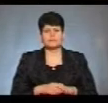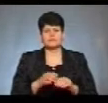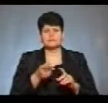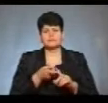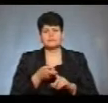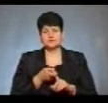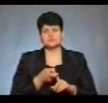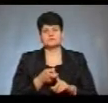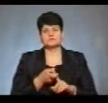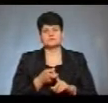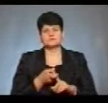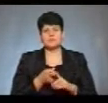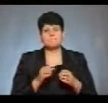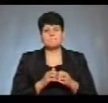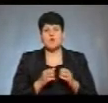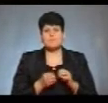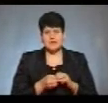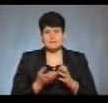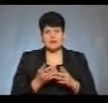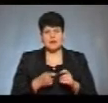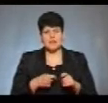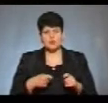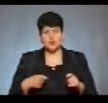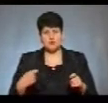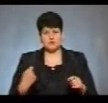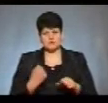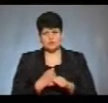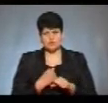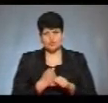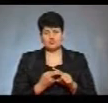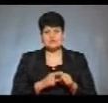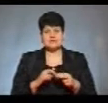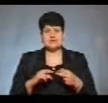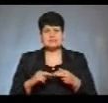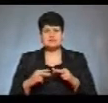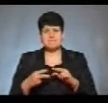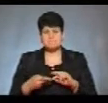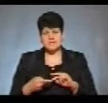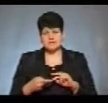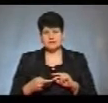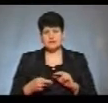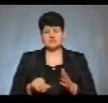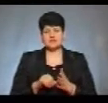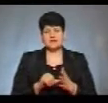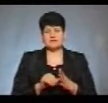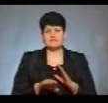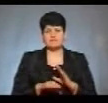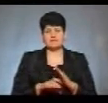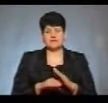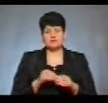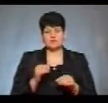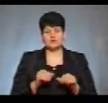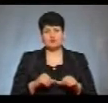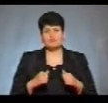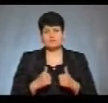ще проблеми, яка тормозить роботу дільничої виборчої комісії, це заміна, скажімо, безпосередньо членів виборчих дільничих